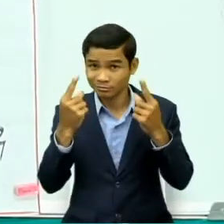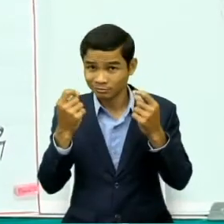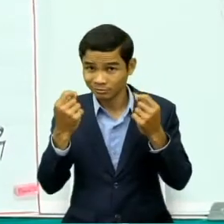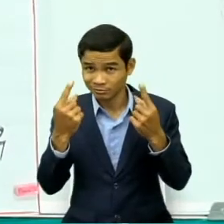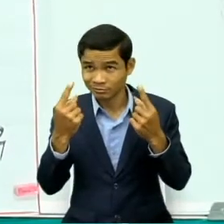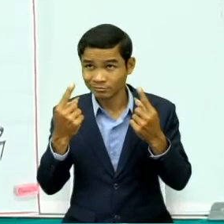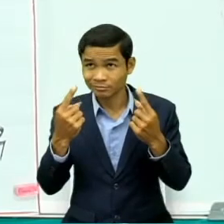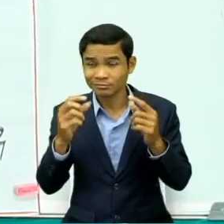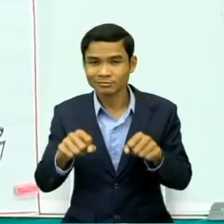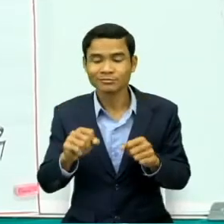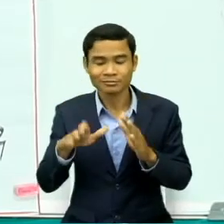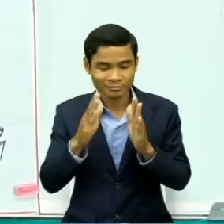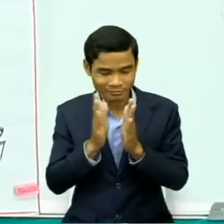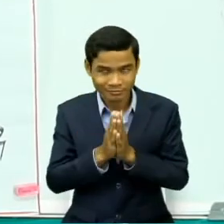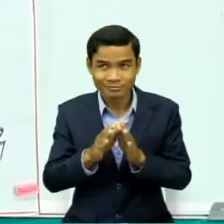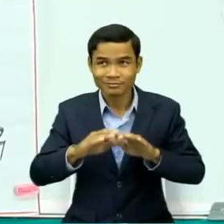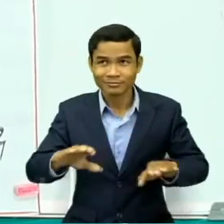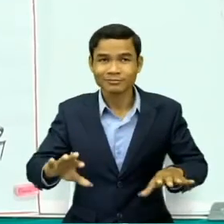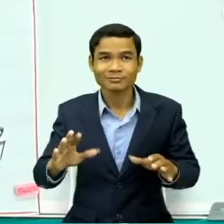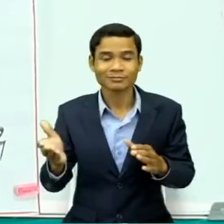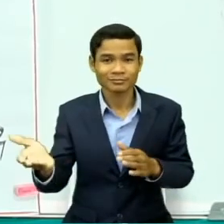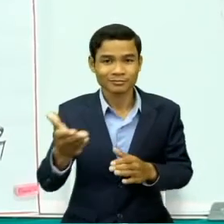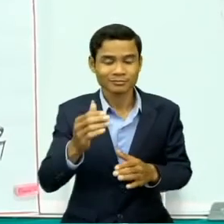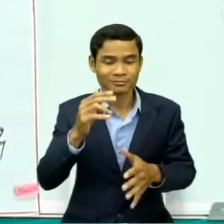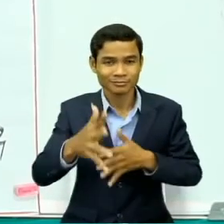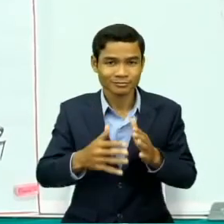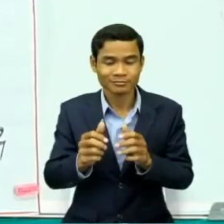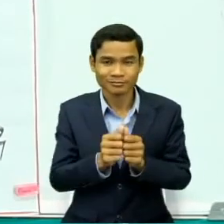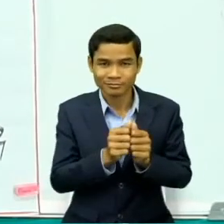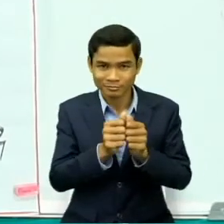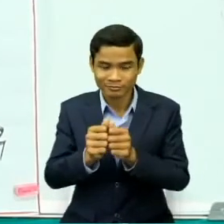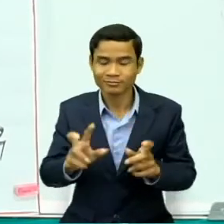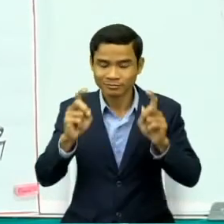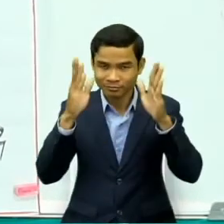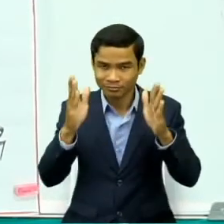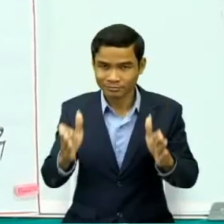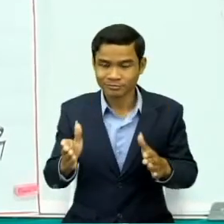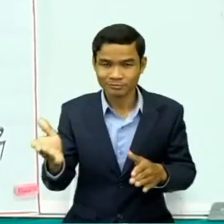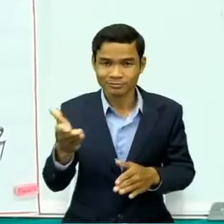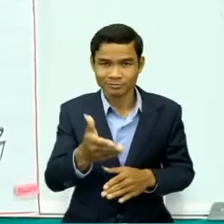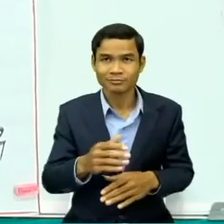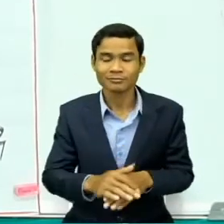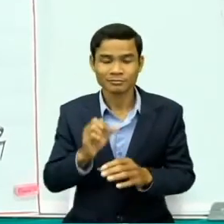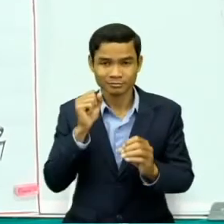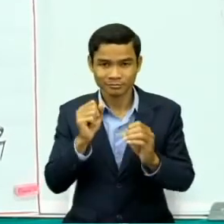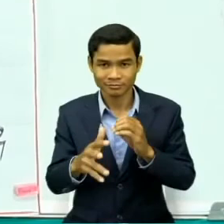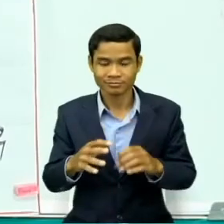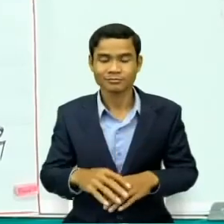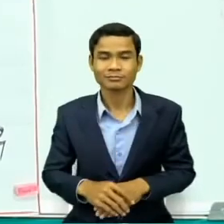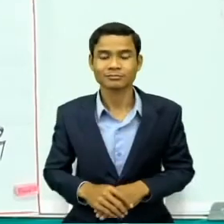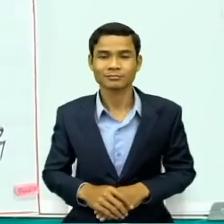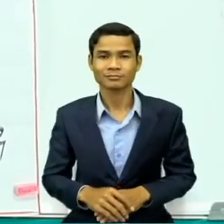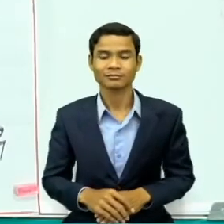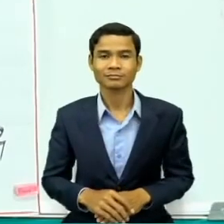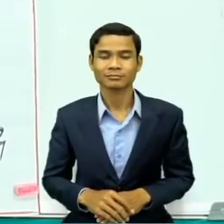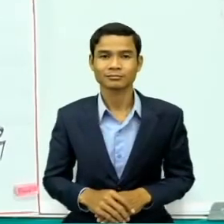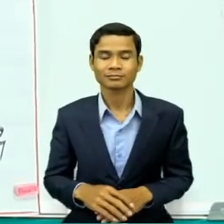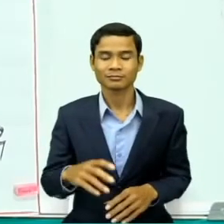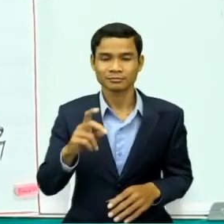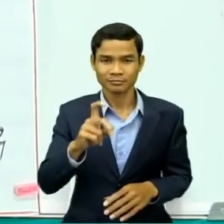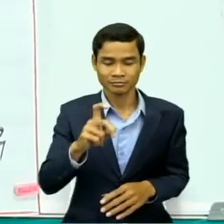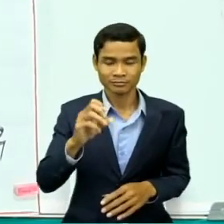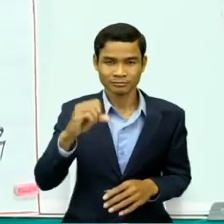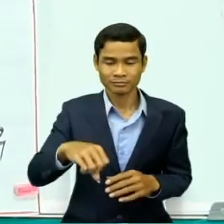chà ốc con này lời con trim khôn an à tập bọt chì mùi nè cửu chà chập đám